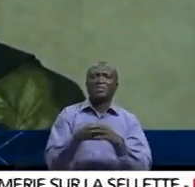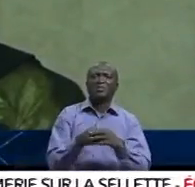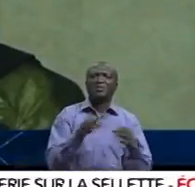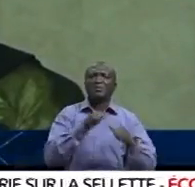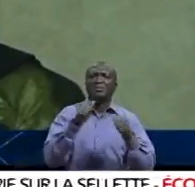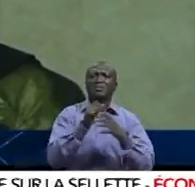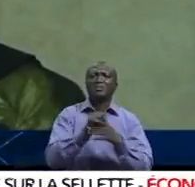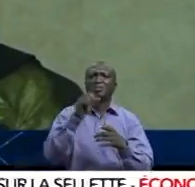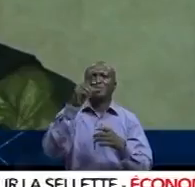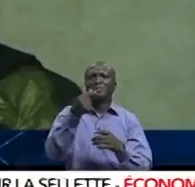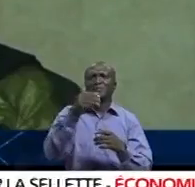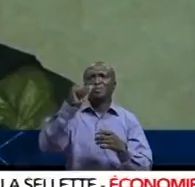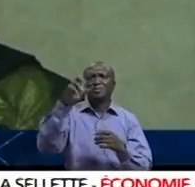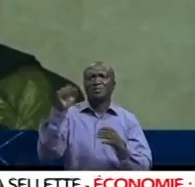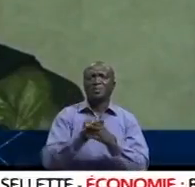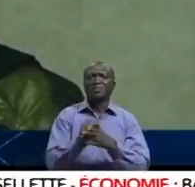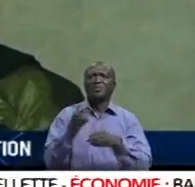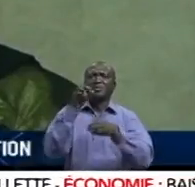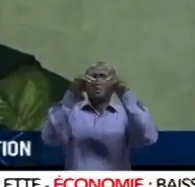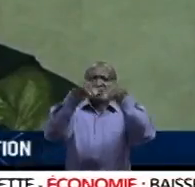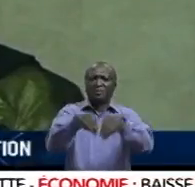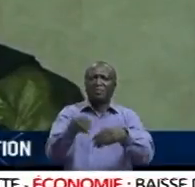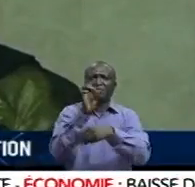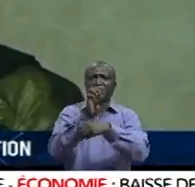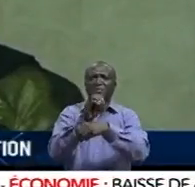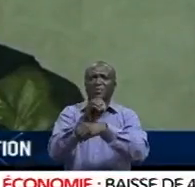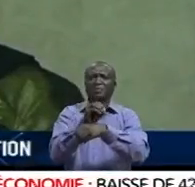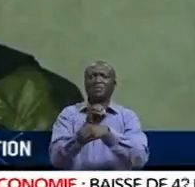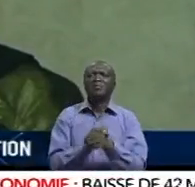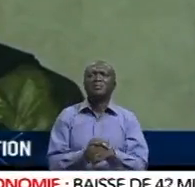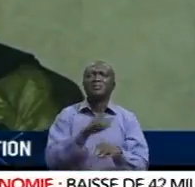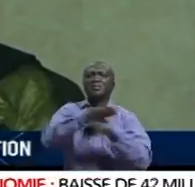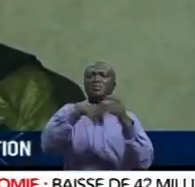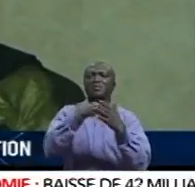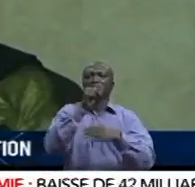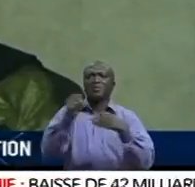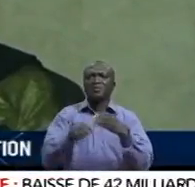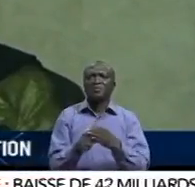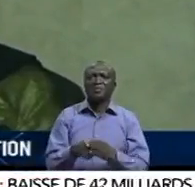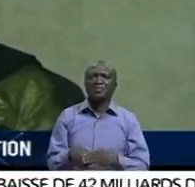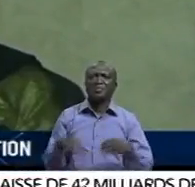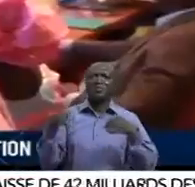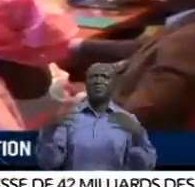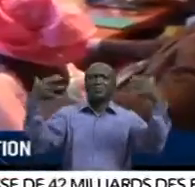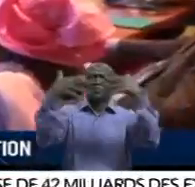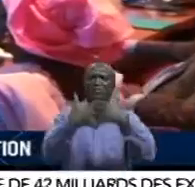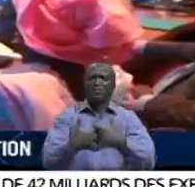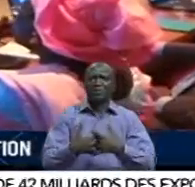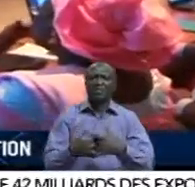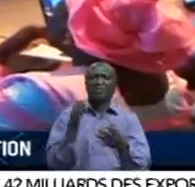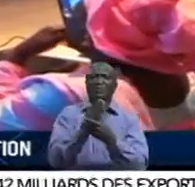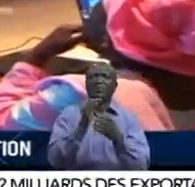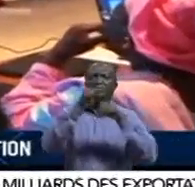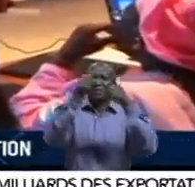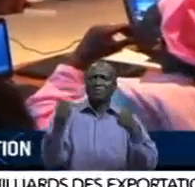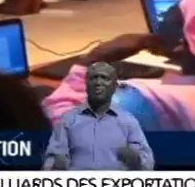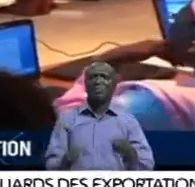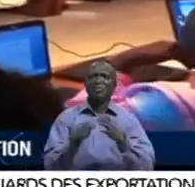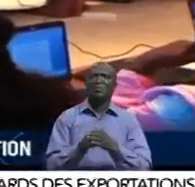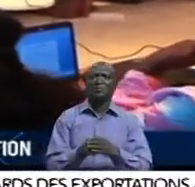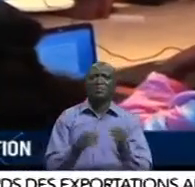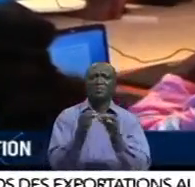et pour le suivi de sa mise en œuvre il avait demandé à tous les sectoriels d'intégrer le gen dans le document de politique sectoriel et